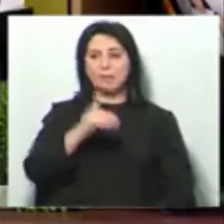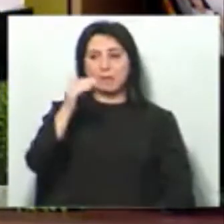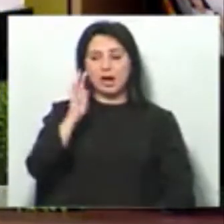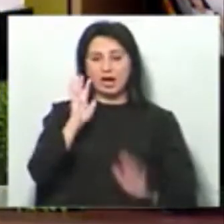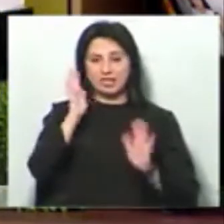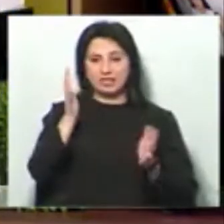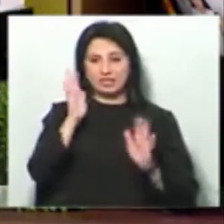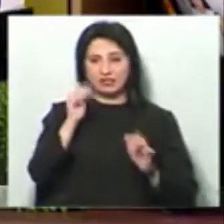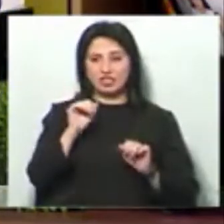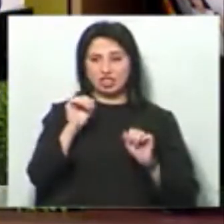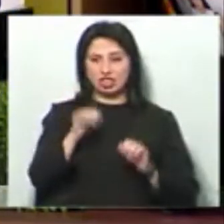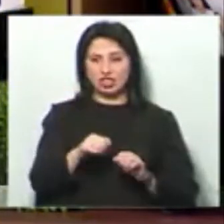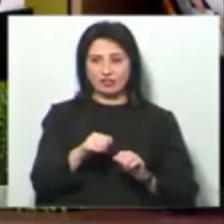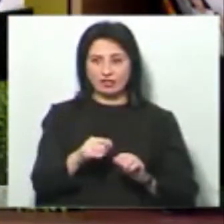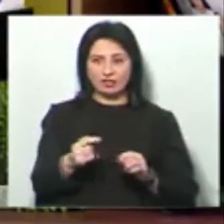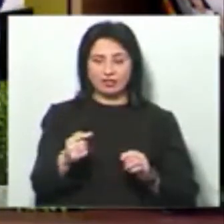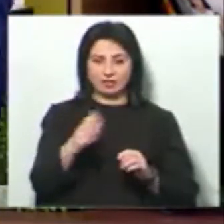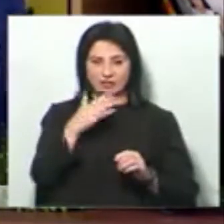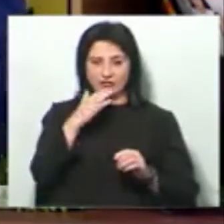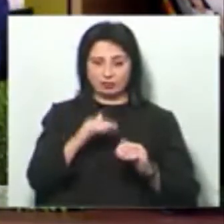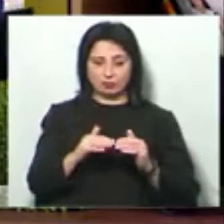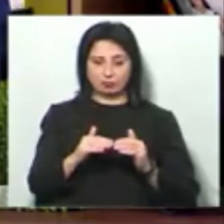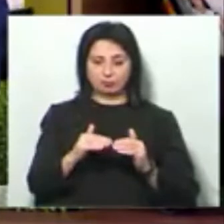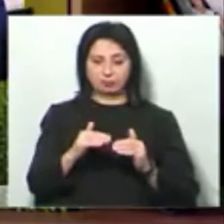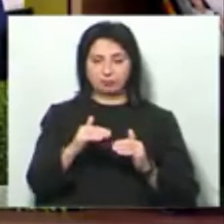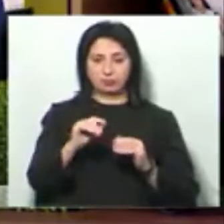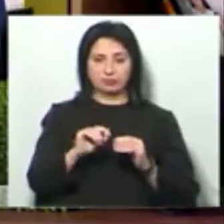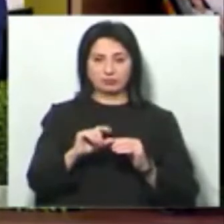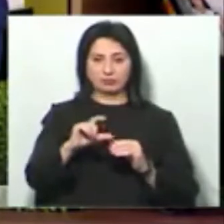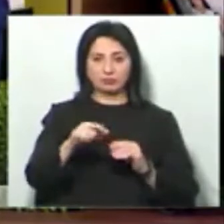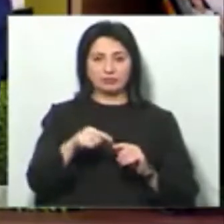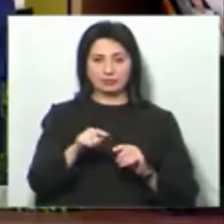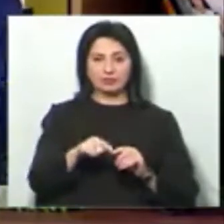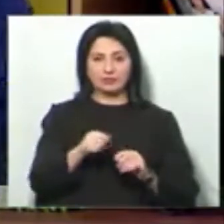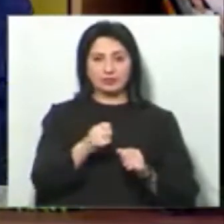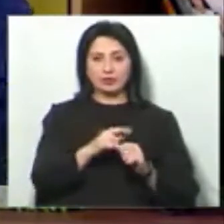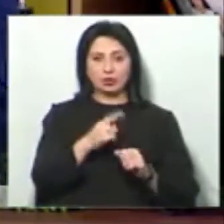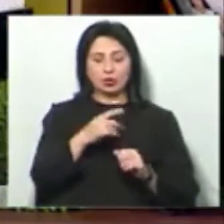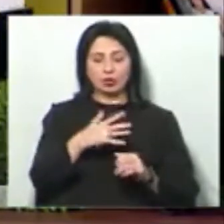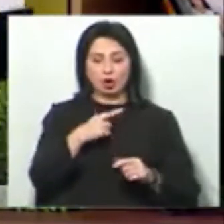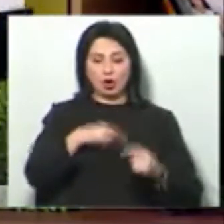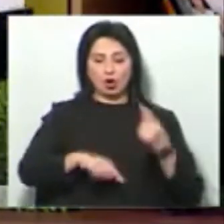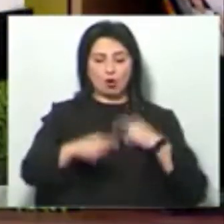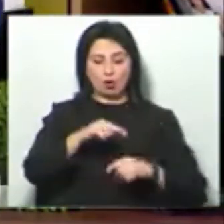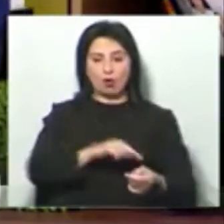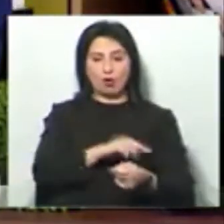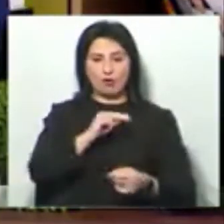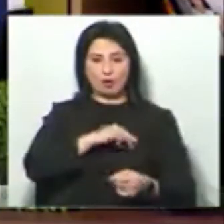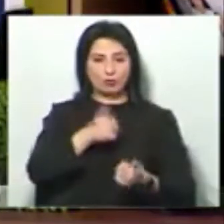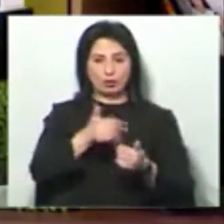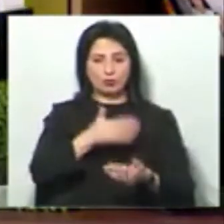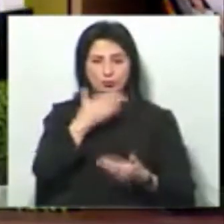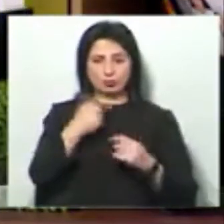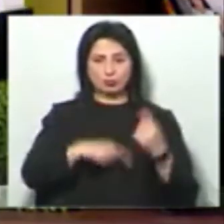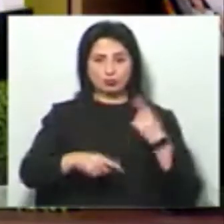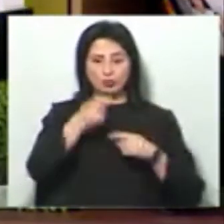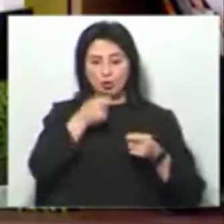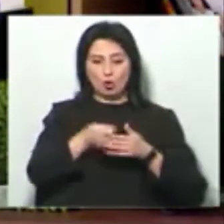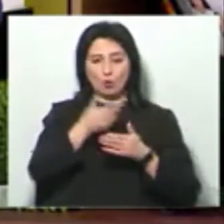წნევა, რომელიც შეიძლება მოქცეს შეგუბება მცირე წრეში და განვითარდეს შეგუბებითი გულის უკმარისობა მწვავედ.